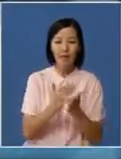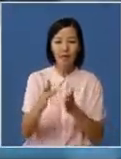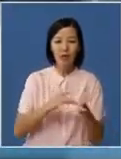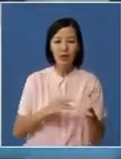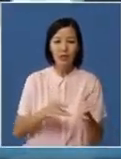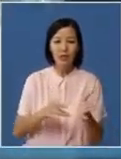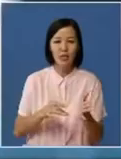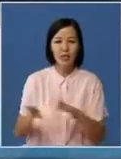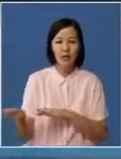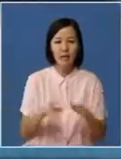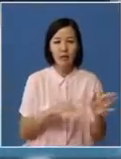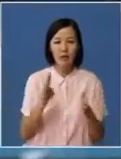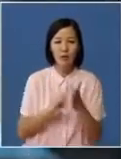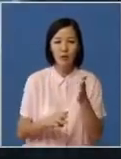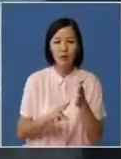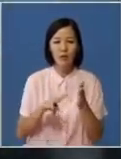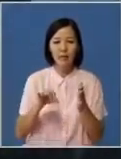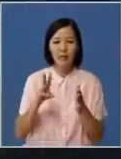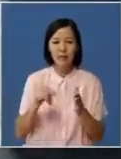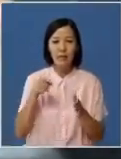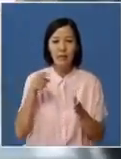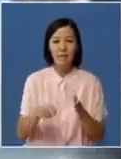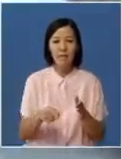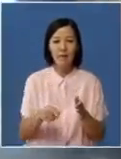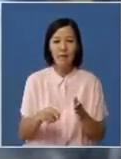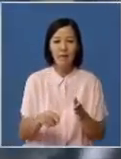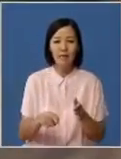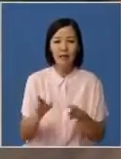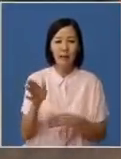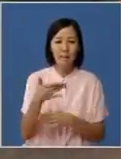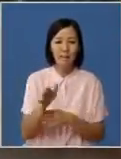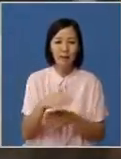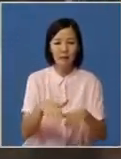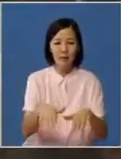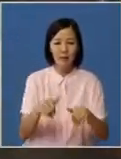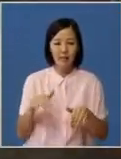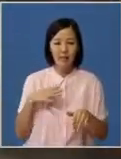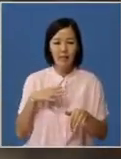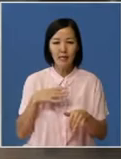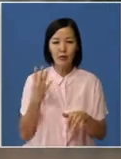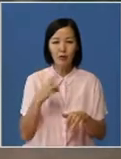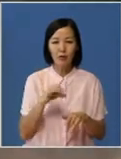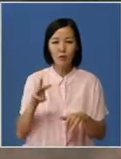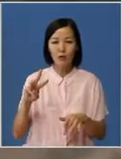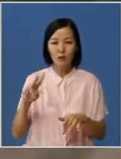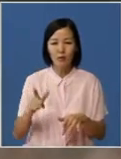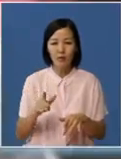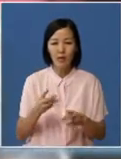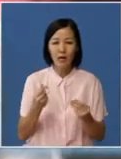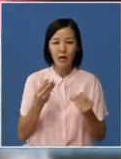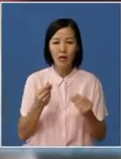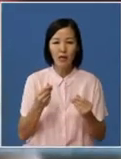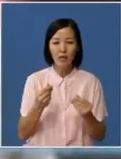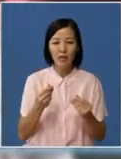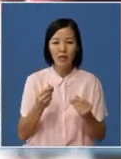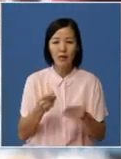барысында 90 литр уылдырық, 1000-дан астам заңсыз ауланған майхан балығы тәркіленді. Сонымен қатар 4 миллион теңгеге жуық қаражат пен балық